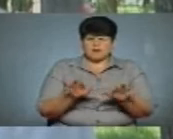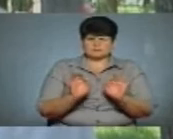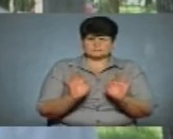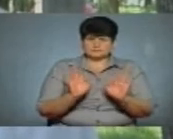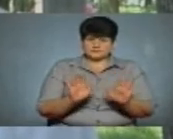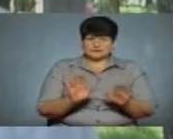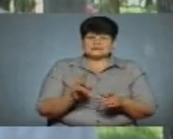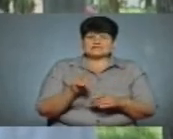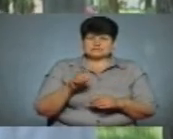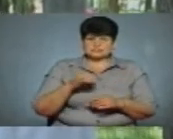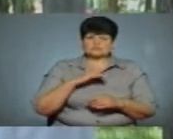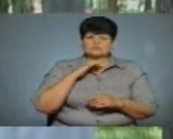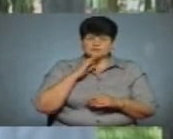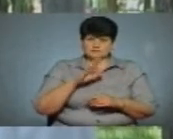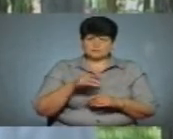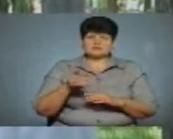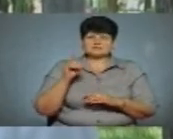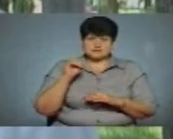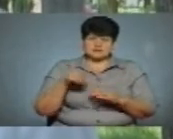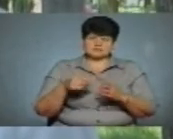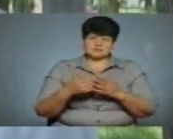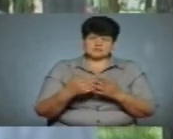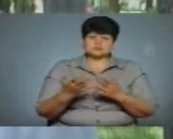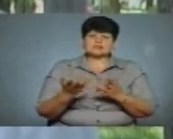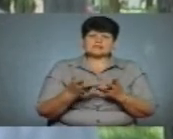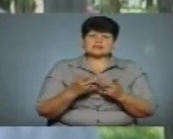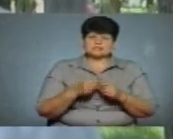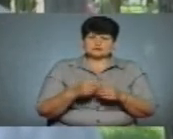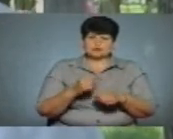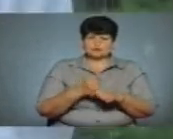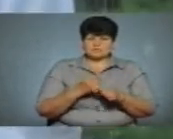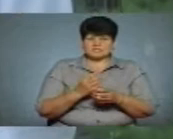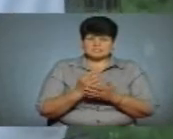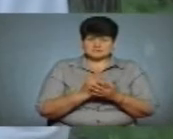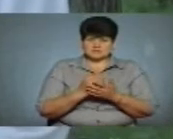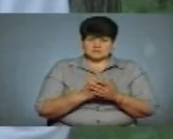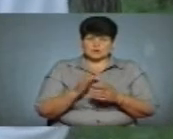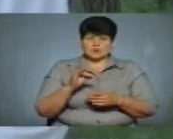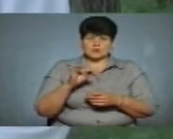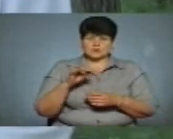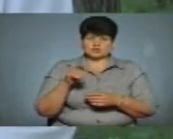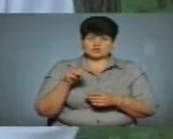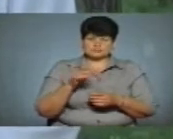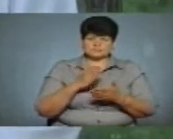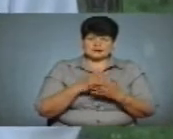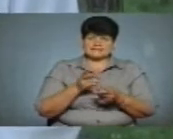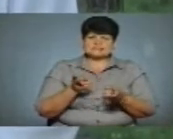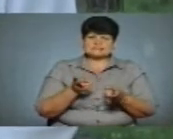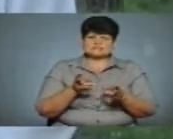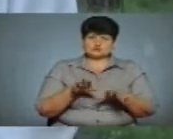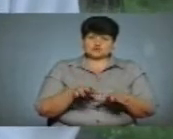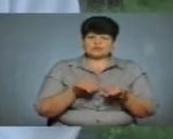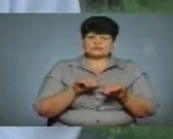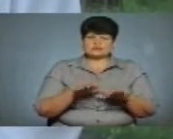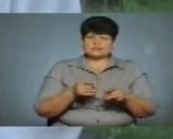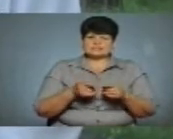є достатньо, оскільки ми заздалегідь знаємо обробки і запаслись препаратом. Розчин має залишкову дію.